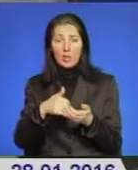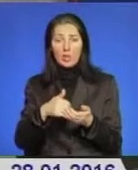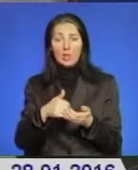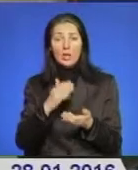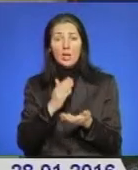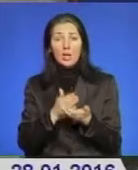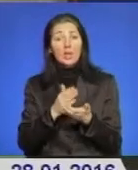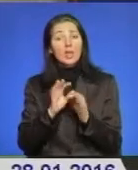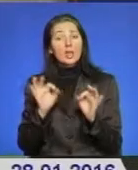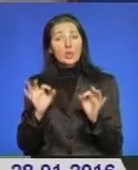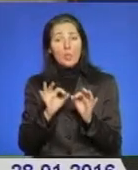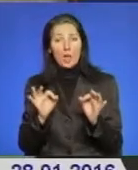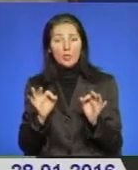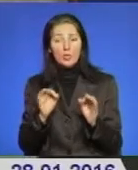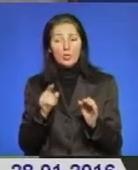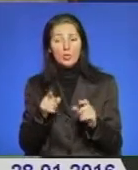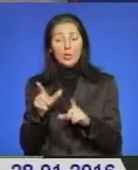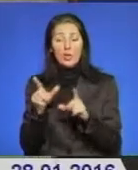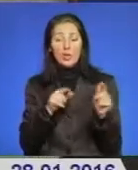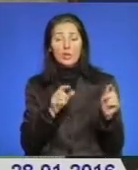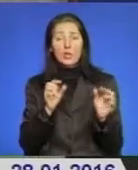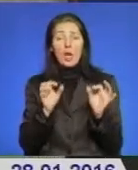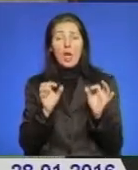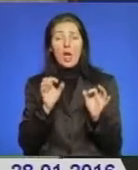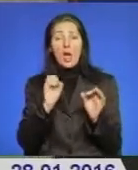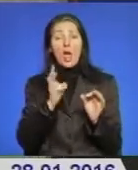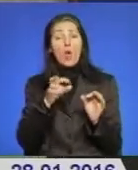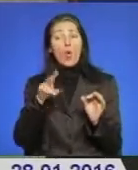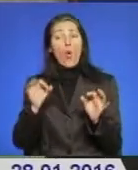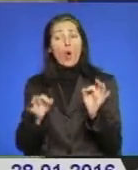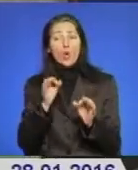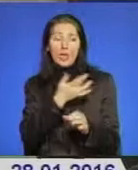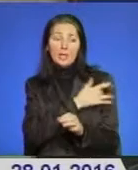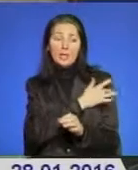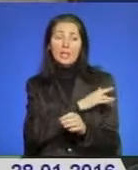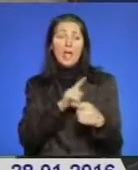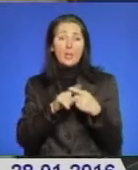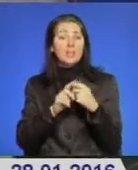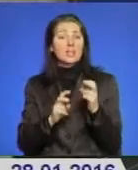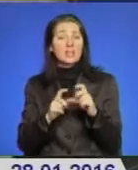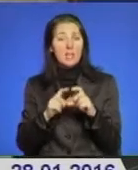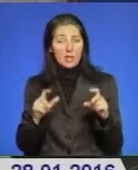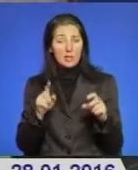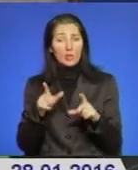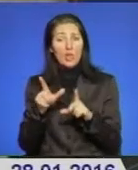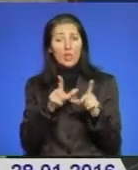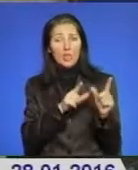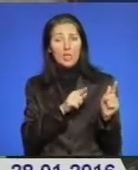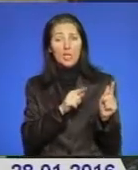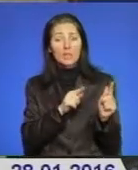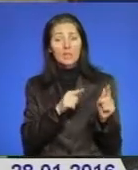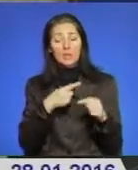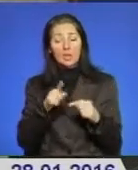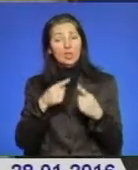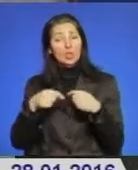наявну інформацію. Туди виїхали екологи, туди виїхали санепідемстанція, туди виїхали